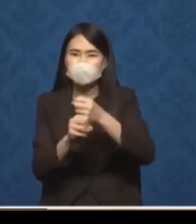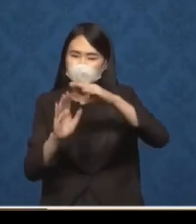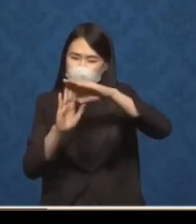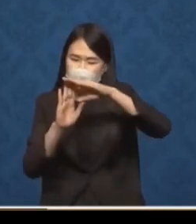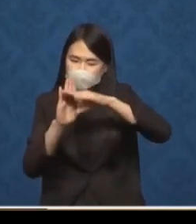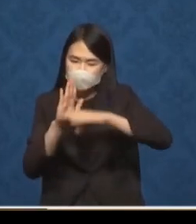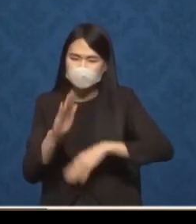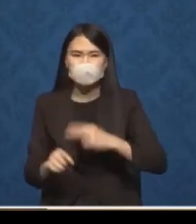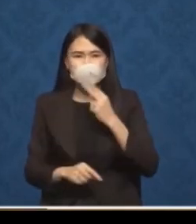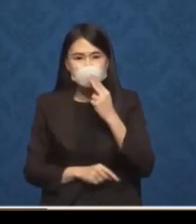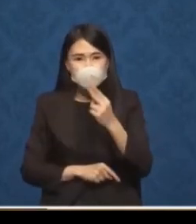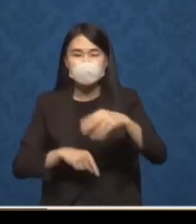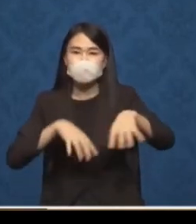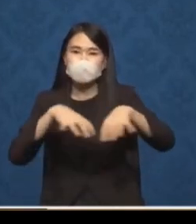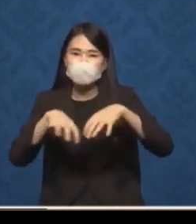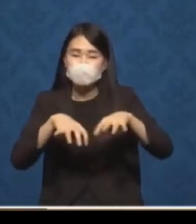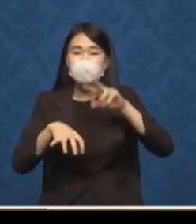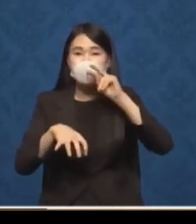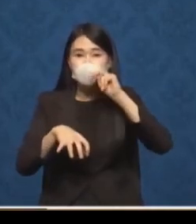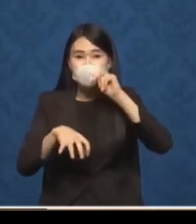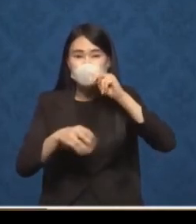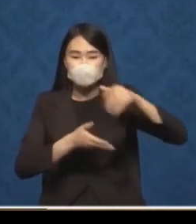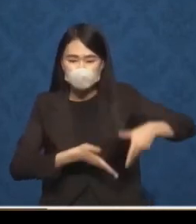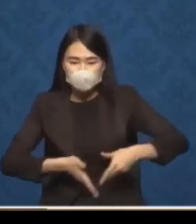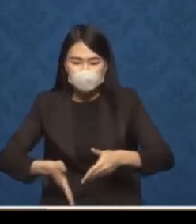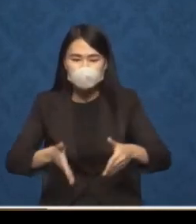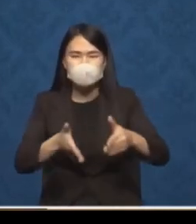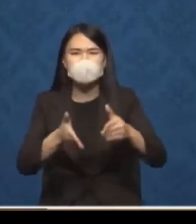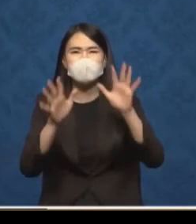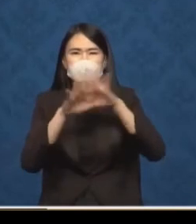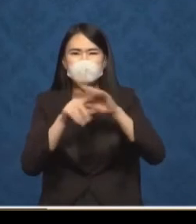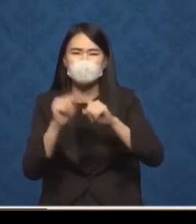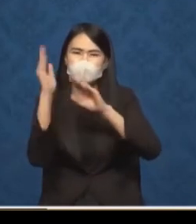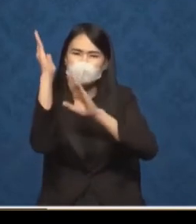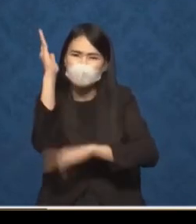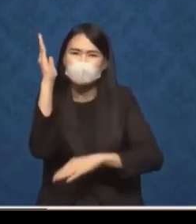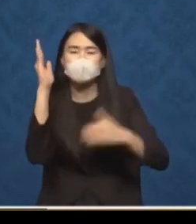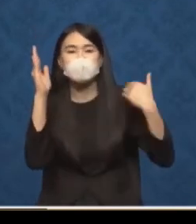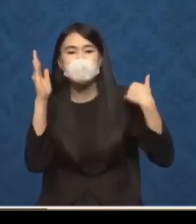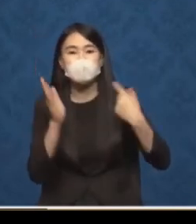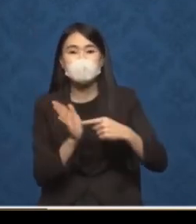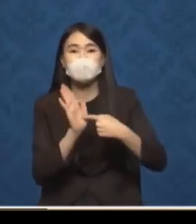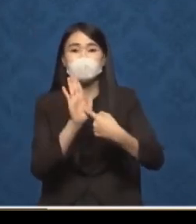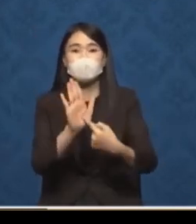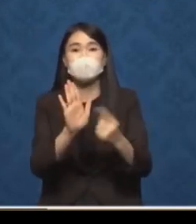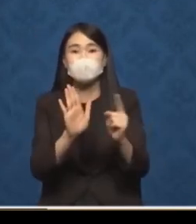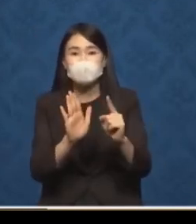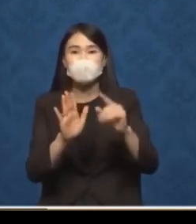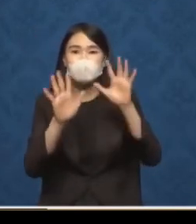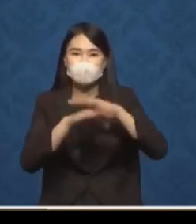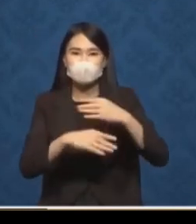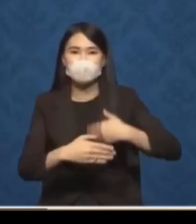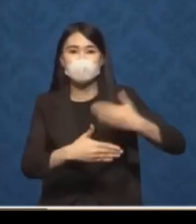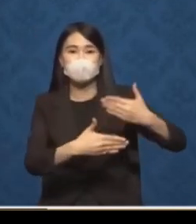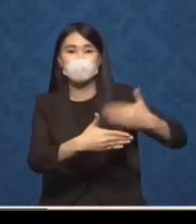เรื่องของการจัดการบริหารจัดการน้ำลุ่มแม่น้ำสายสั้นๆในภาคใต้ไม่ว่าจะเป็นการสร้างอ่างเก็